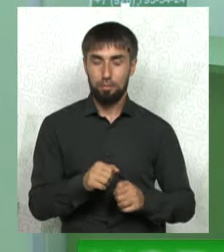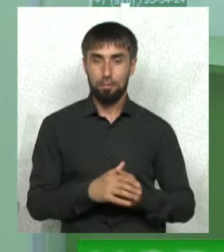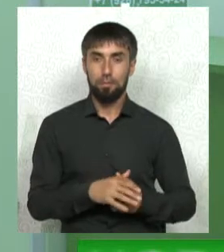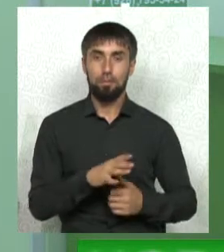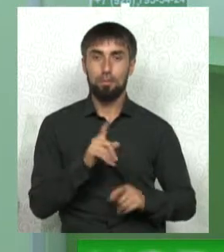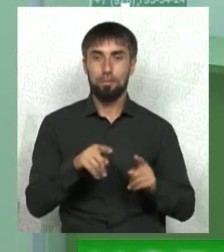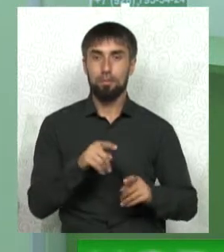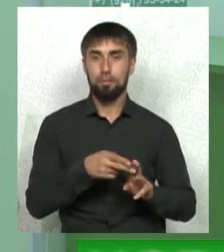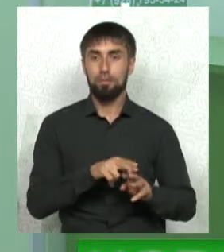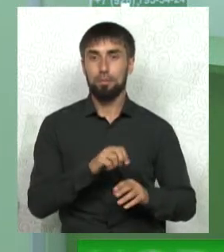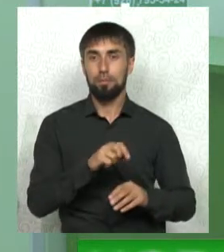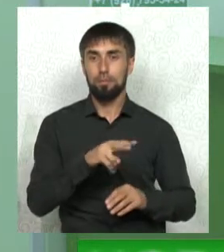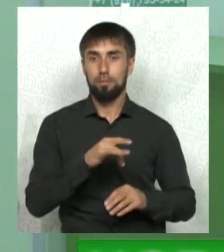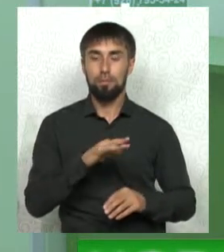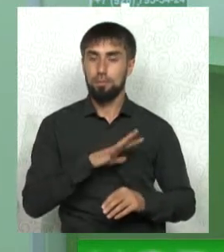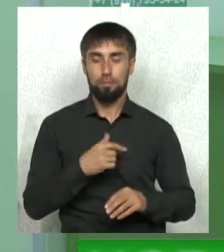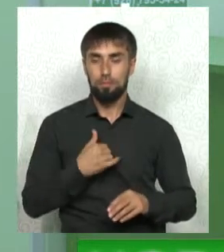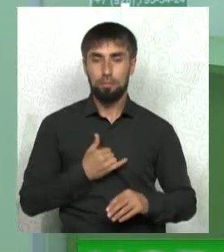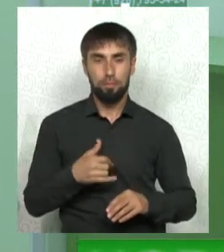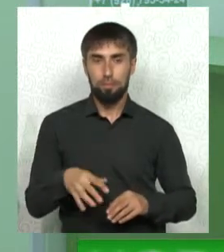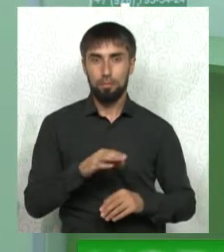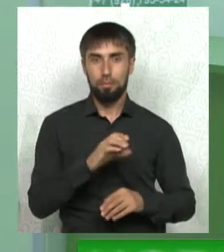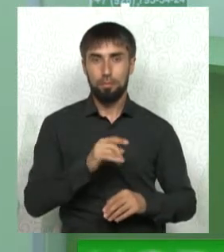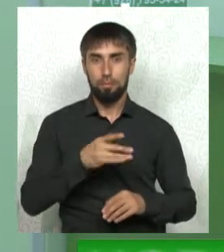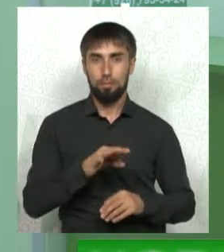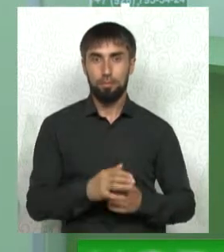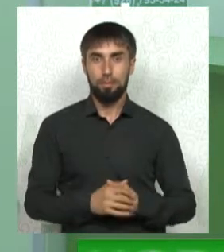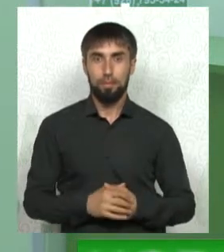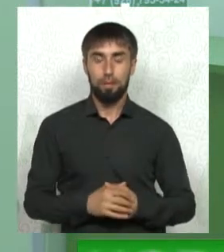что сдают, не сдают, но у нас это стабильно, и как бы